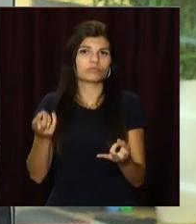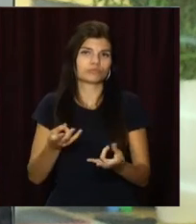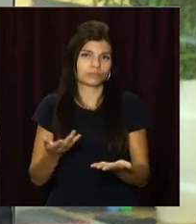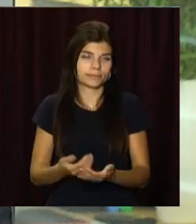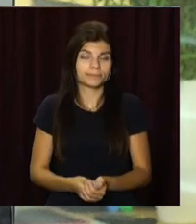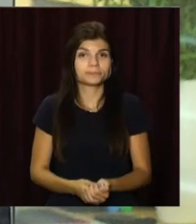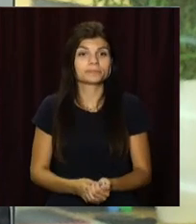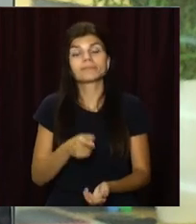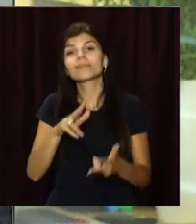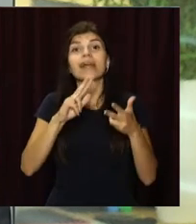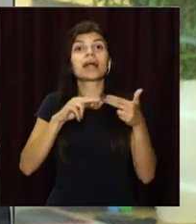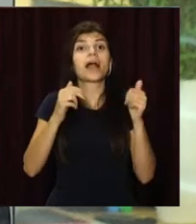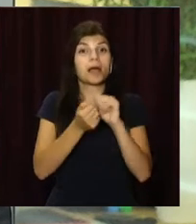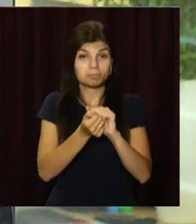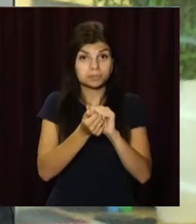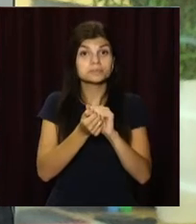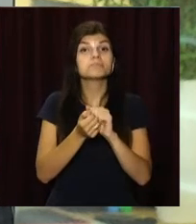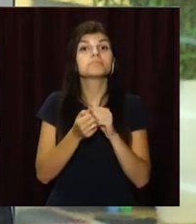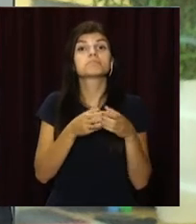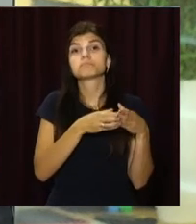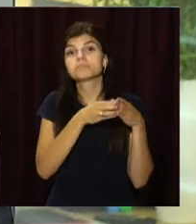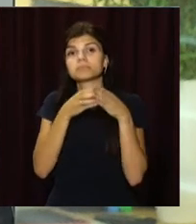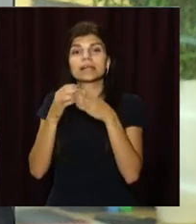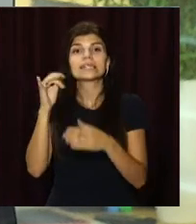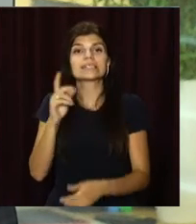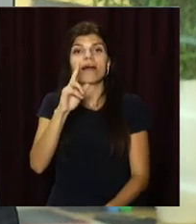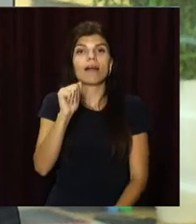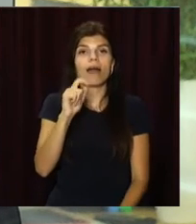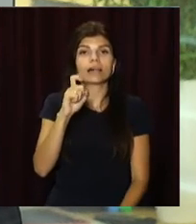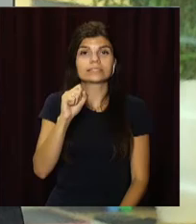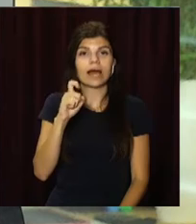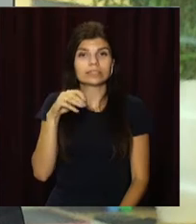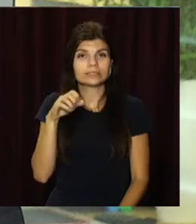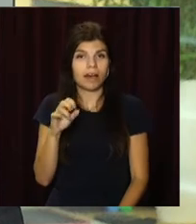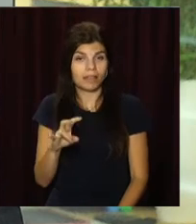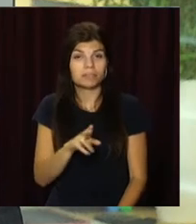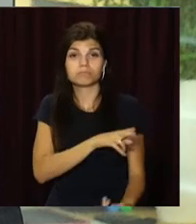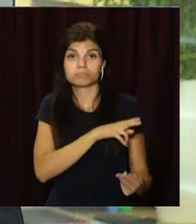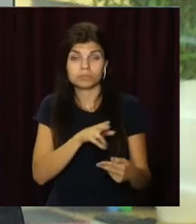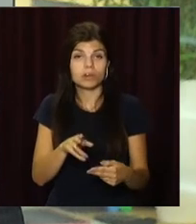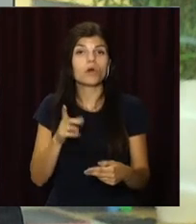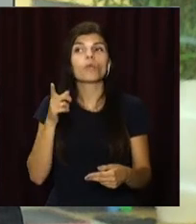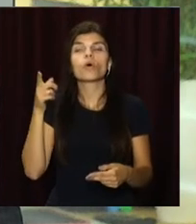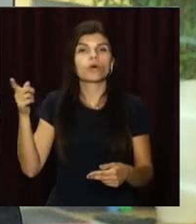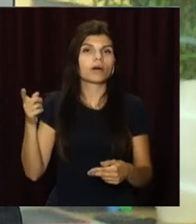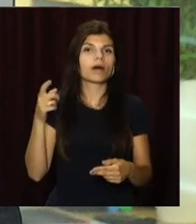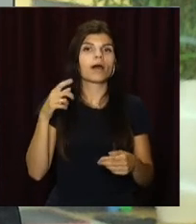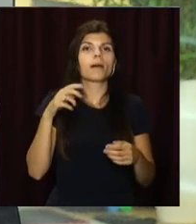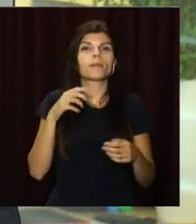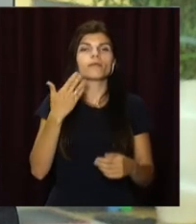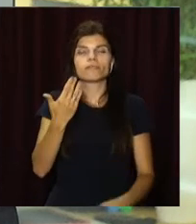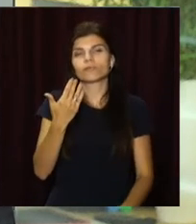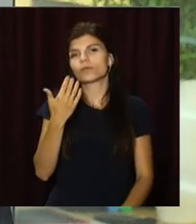Кам'янське з офіційним візитом відвідала делегація з Казахстану. Його приурочили до 81-го дня народження першого президента